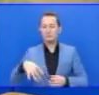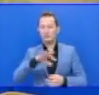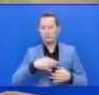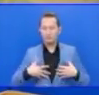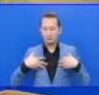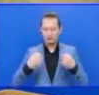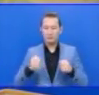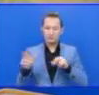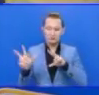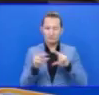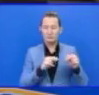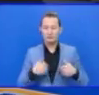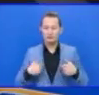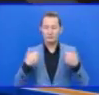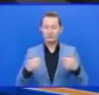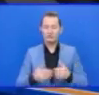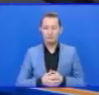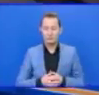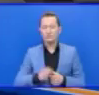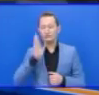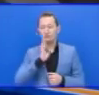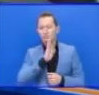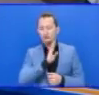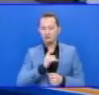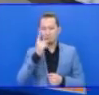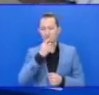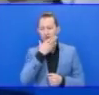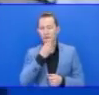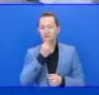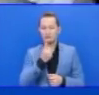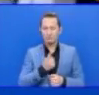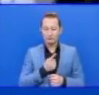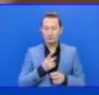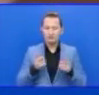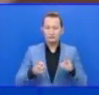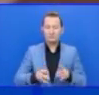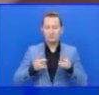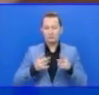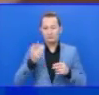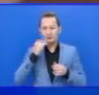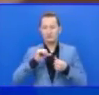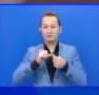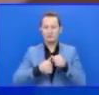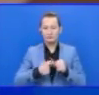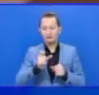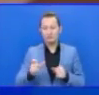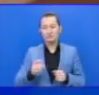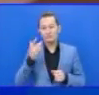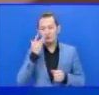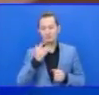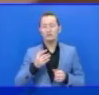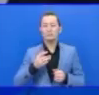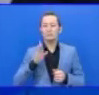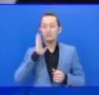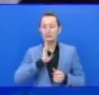болсын, бақытты болсын елім. Әйел заты сұлулық пен даналықтың, нәзіктілік пен сүйіспеншіліктің үлгісі іспеттес. Ал